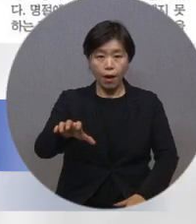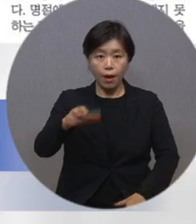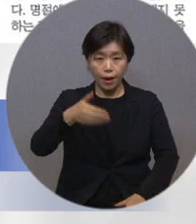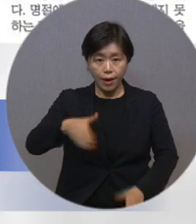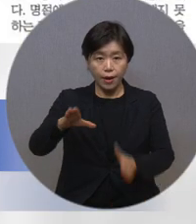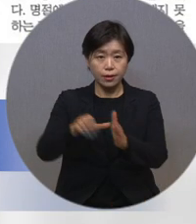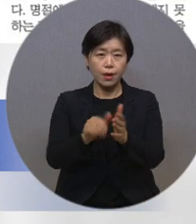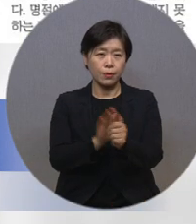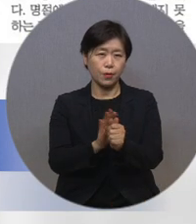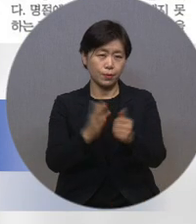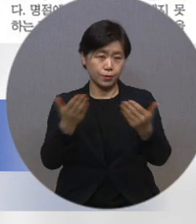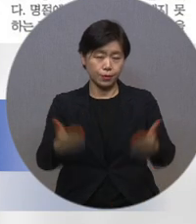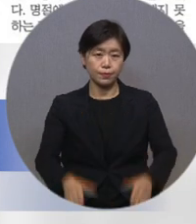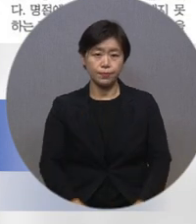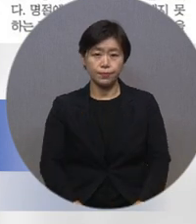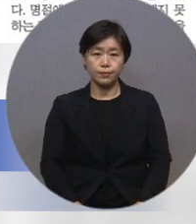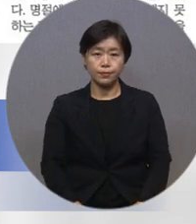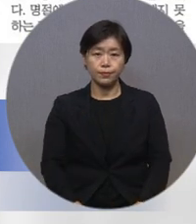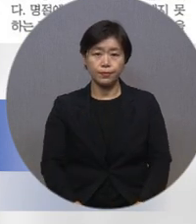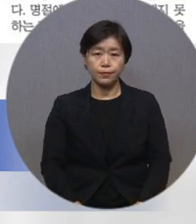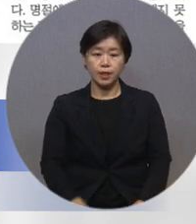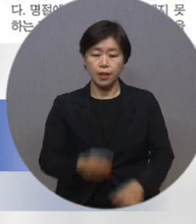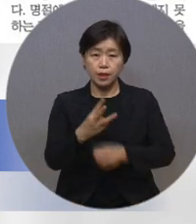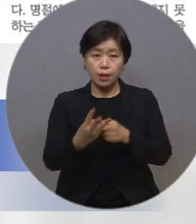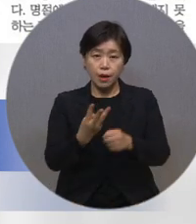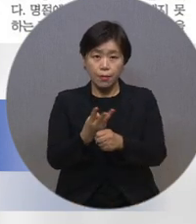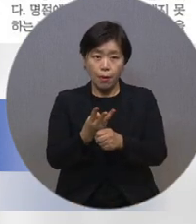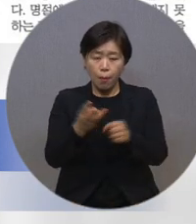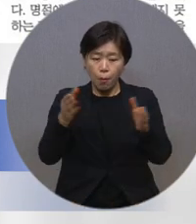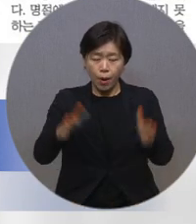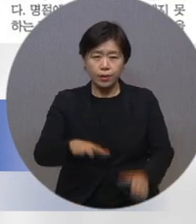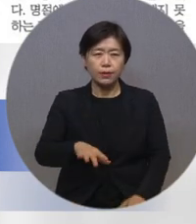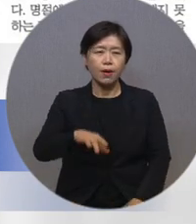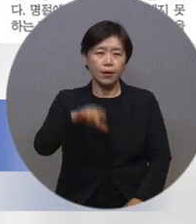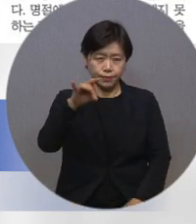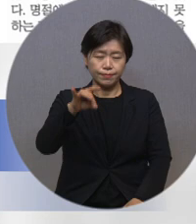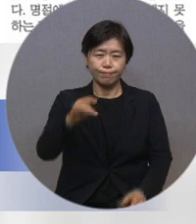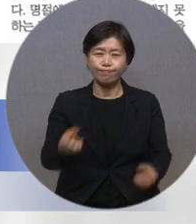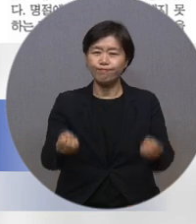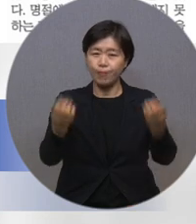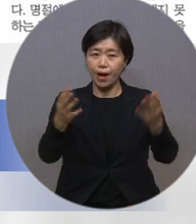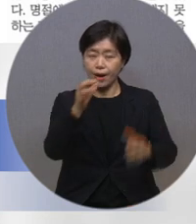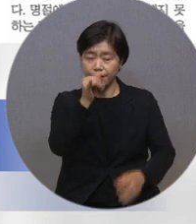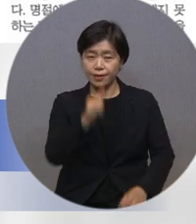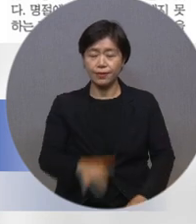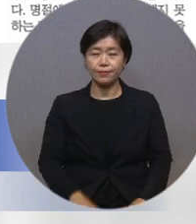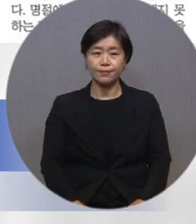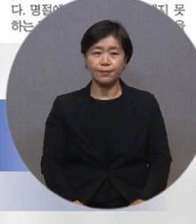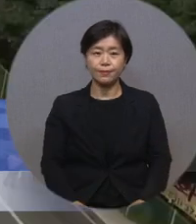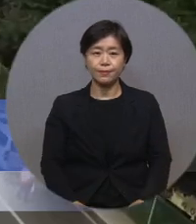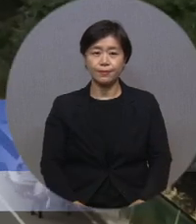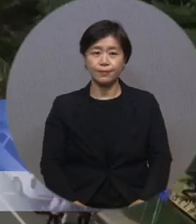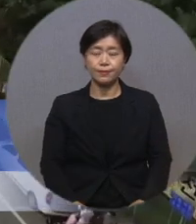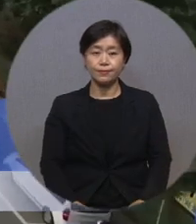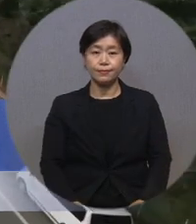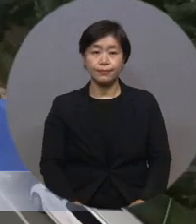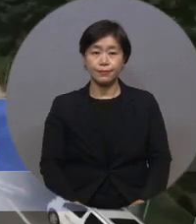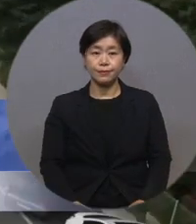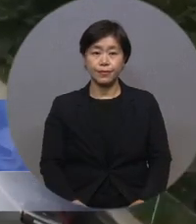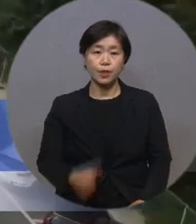이번 설 귀성 여행은 3년만에 실시되는 귀성 이벤트로서 그 의미가 남다른데요